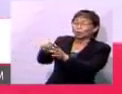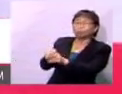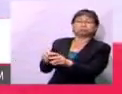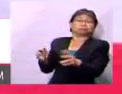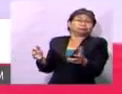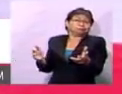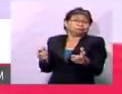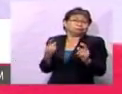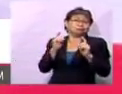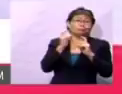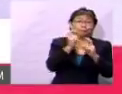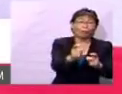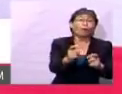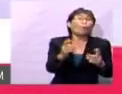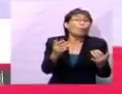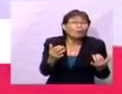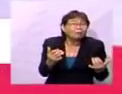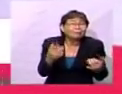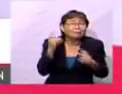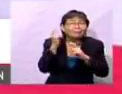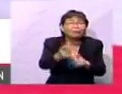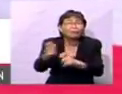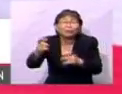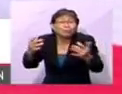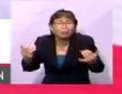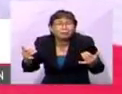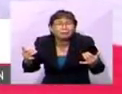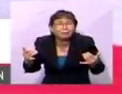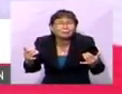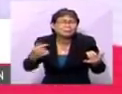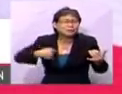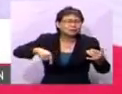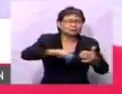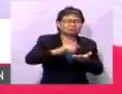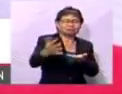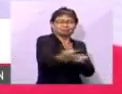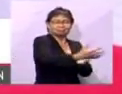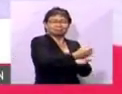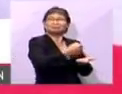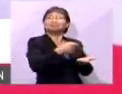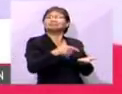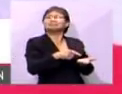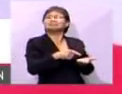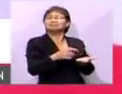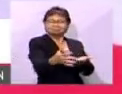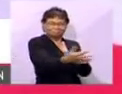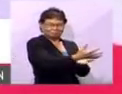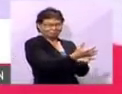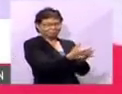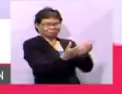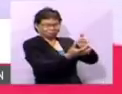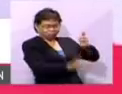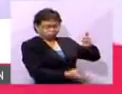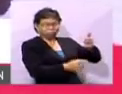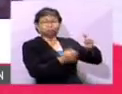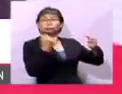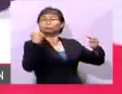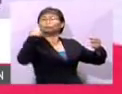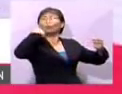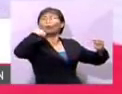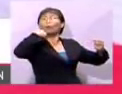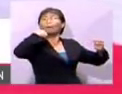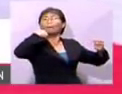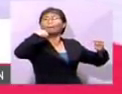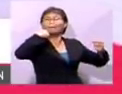apa? Sebab our revenue base is strong, or at least